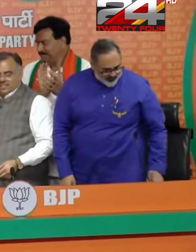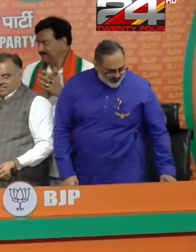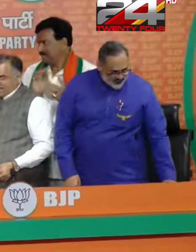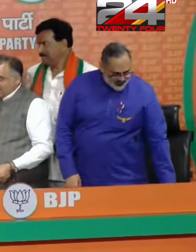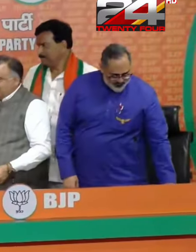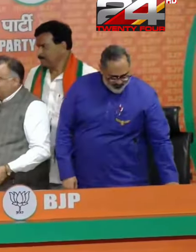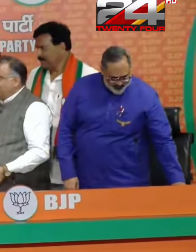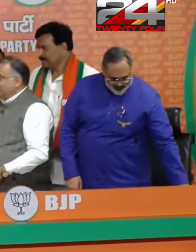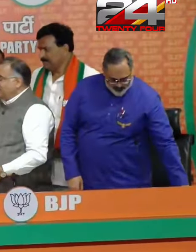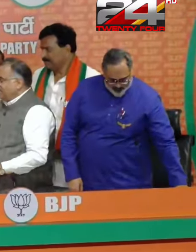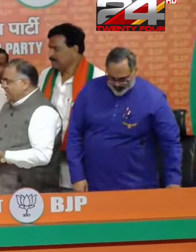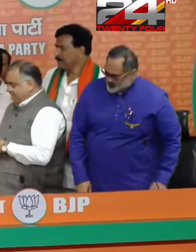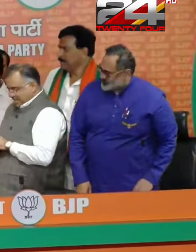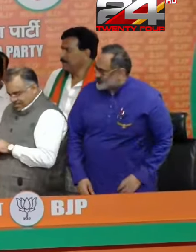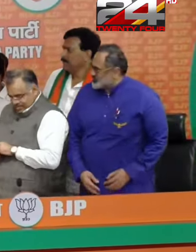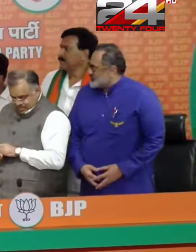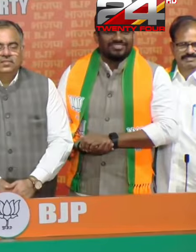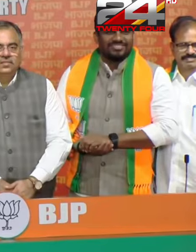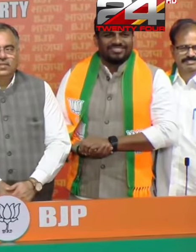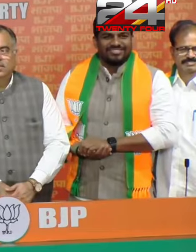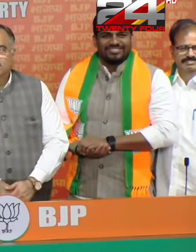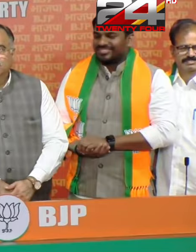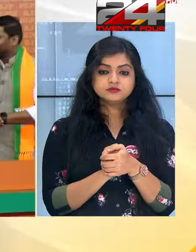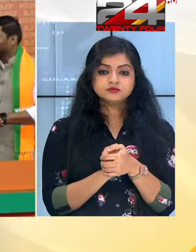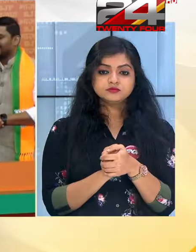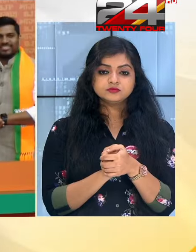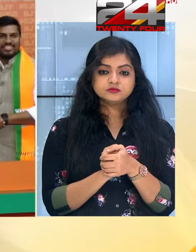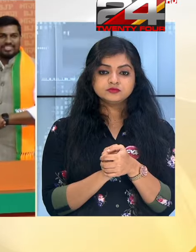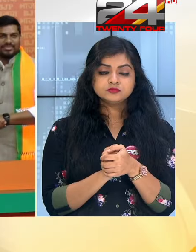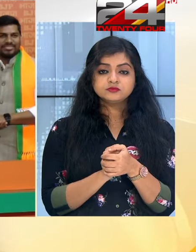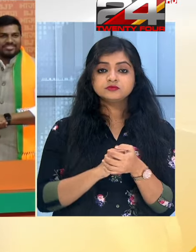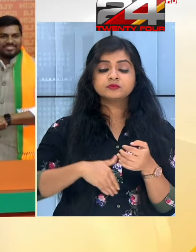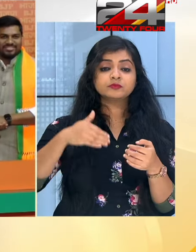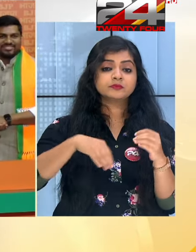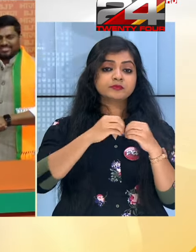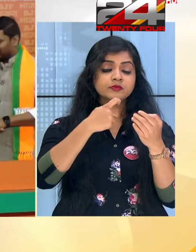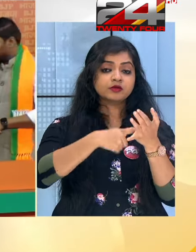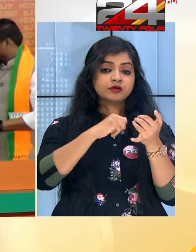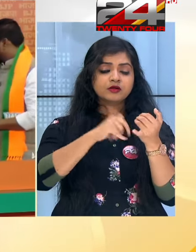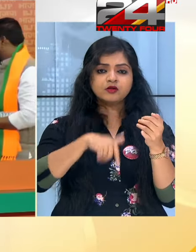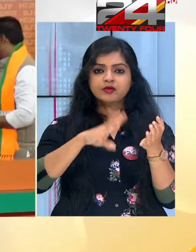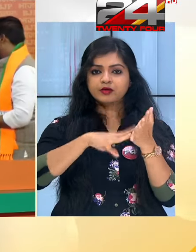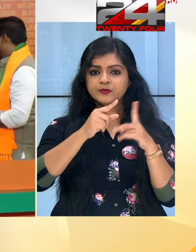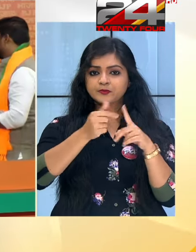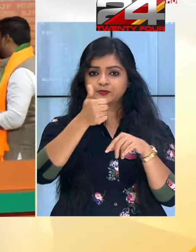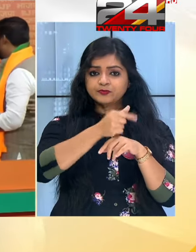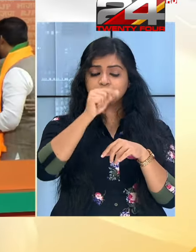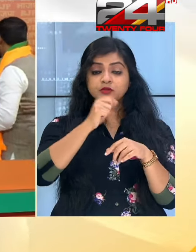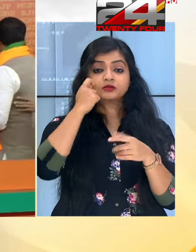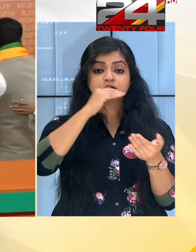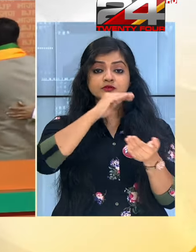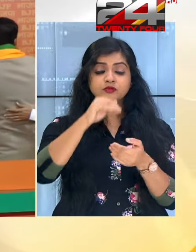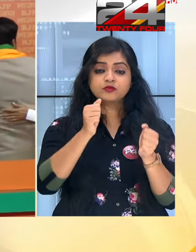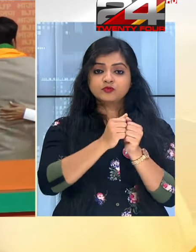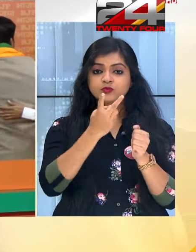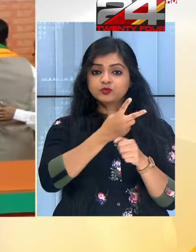ഇതിന്റെ ഭാഗമായാണ് നിലവിലെ ബി ആർ എസിന്റെ നാഗർകുർണൂൽ മണ്ഡലത്തിലെ സിറ്റിംഗ് എം പി ആയ പോത്തുഗണ്ടി രാമലു, അദ്ദേഹത്തിന്റെ മകൻ